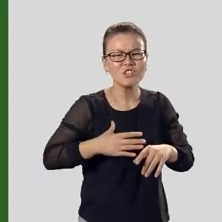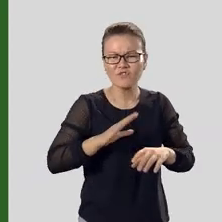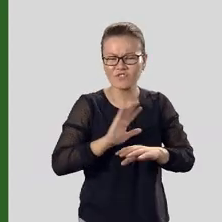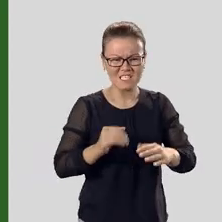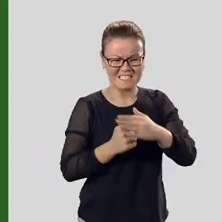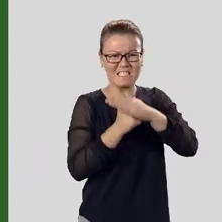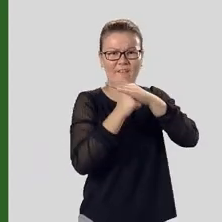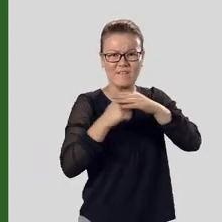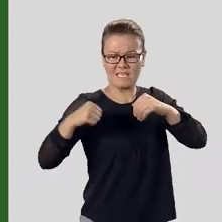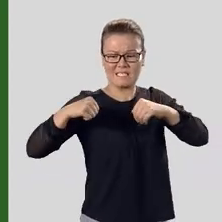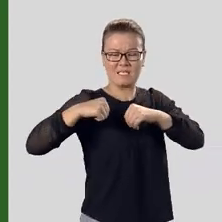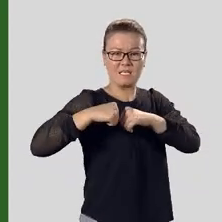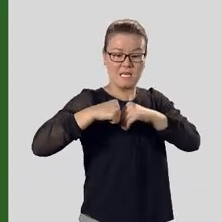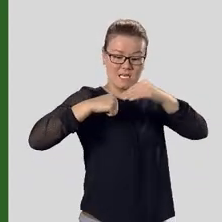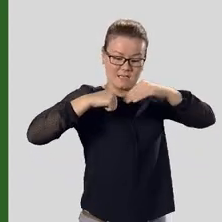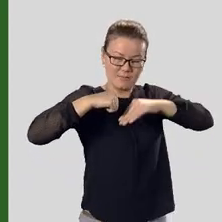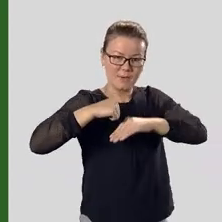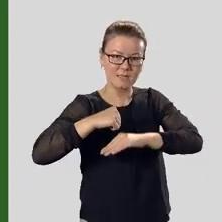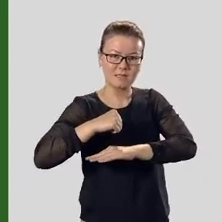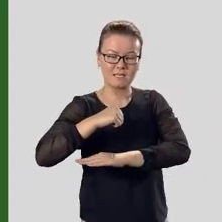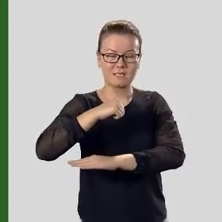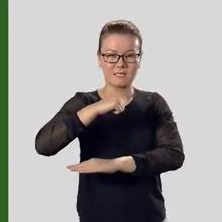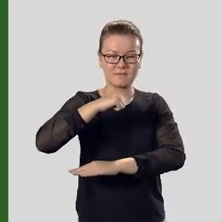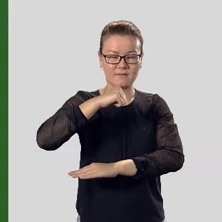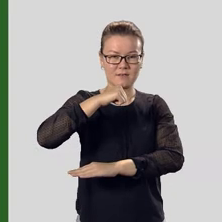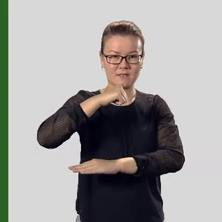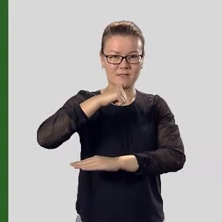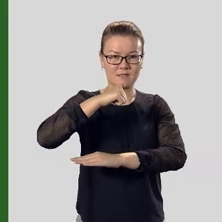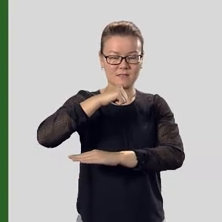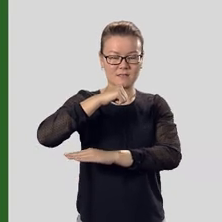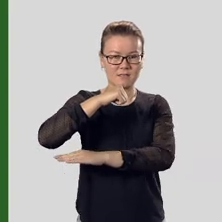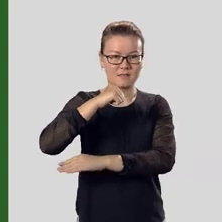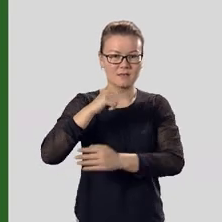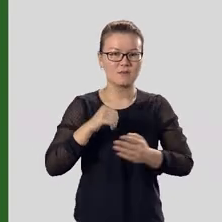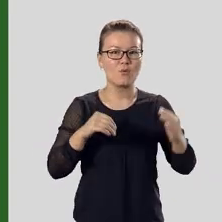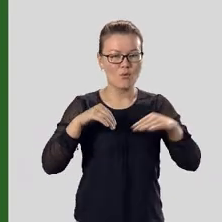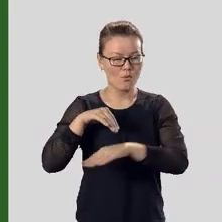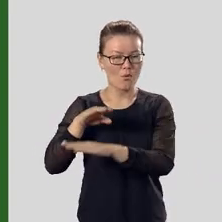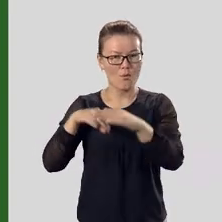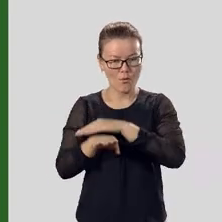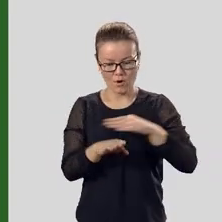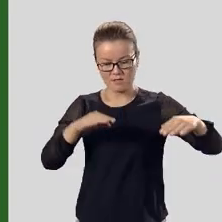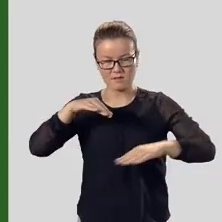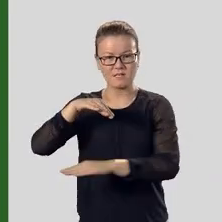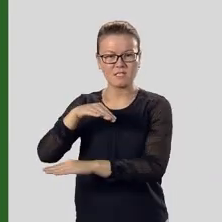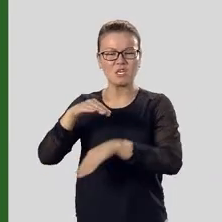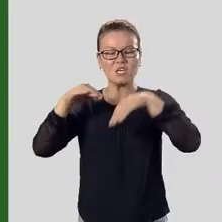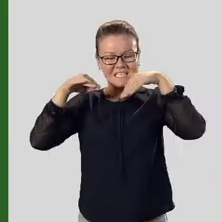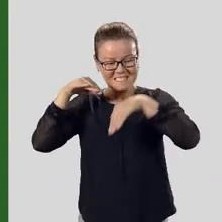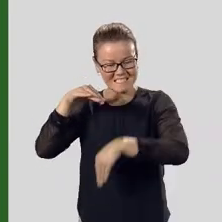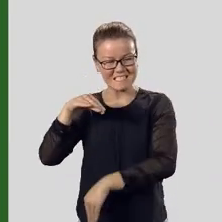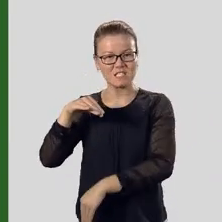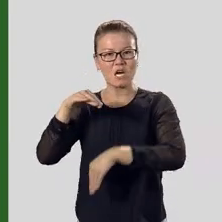давления и подныривает под материковую земную кору. Она опускается все ниже